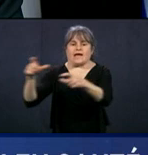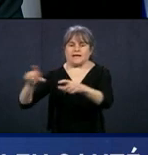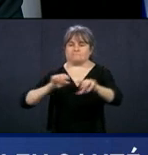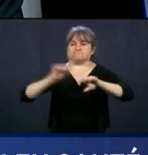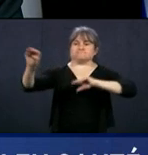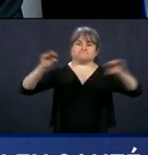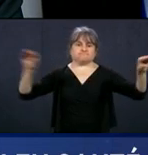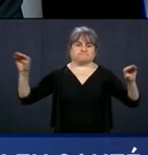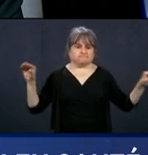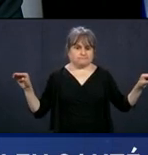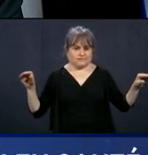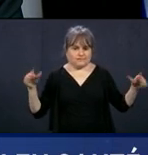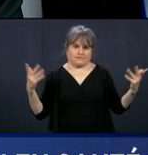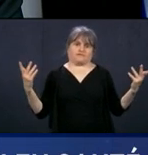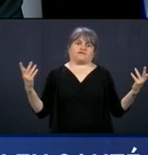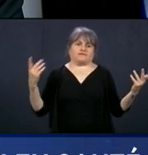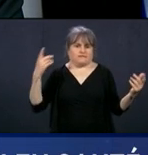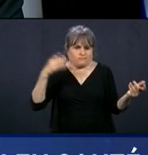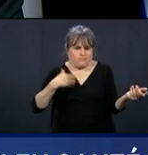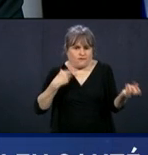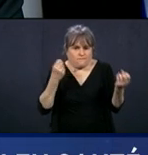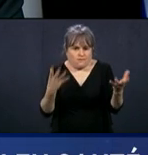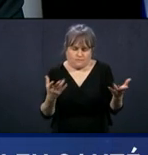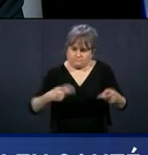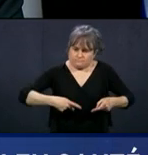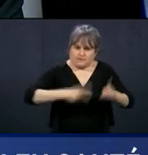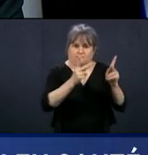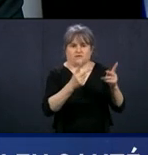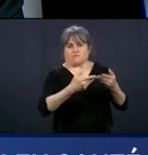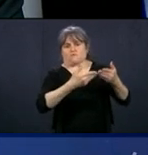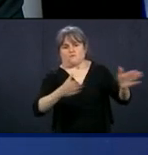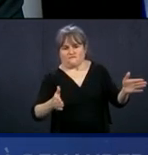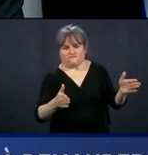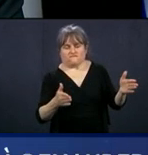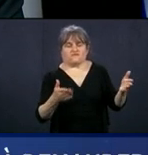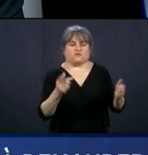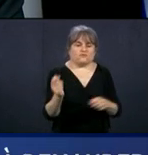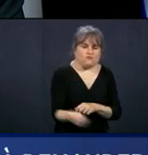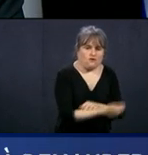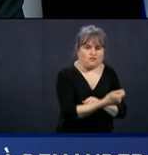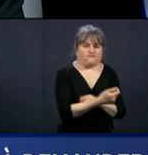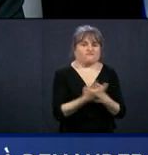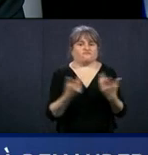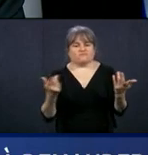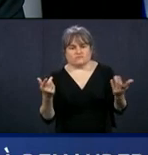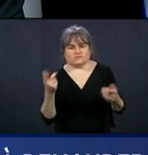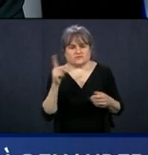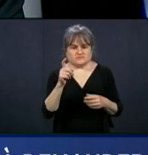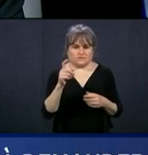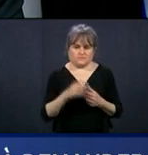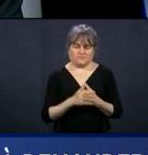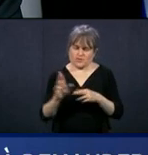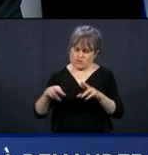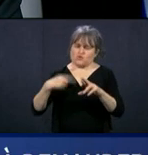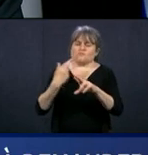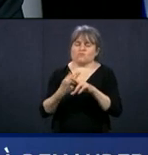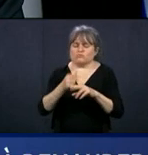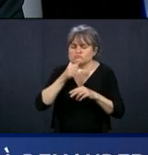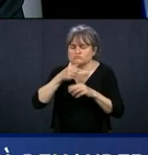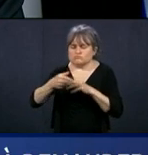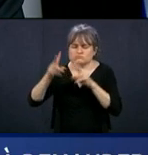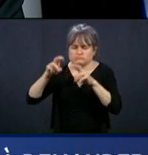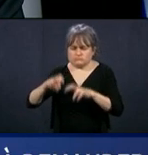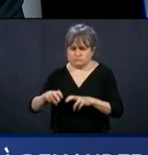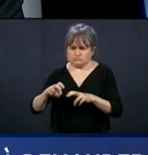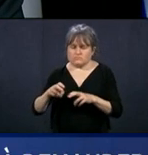est-ce que vous allez, en fait, permettre aux terrains de golf d'ouvrir et aux gens de fréquenter ces... Les analyses sont en cours, puis ça devrait être annoncé sous